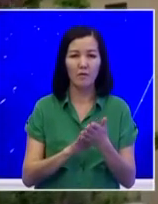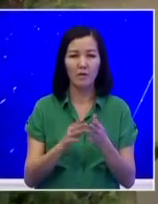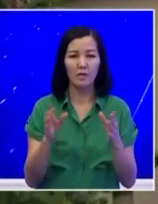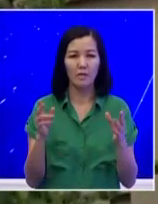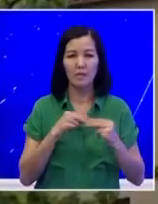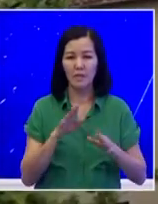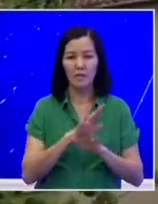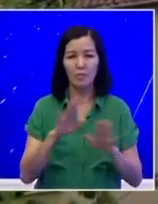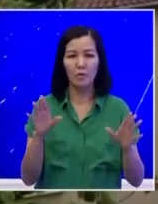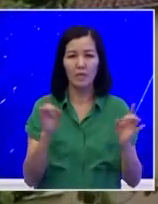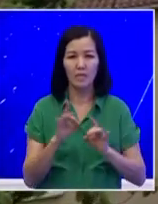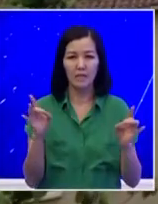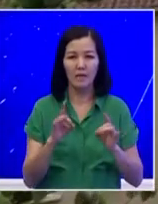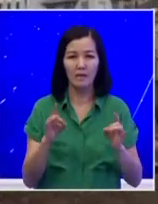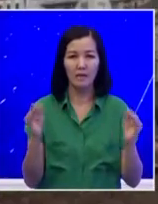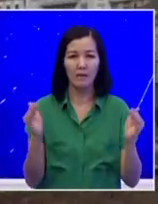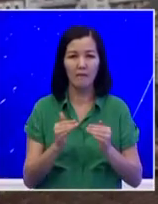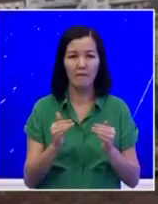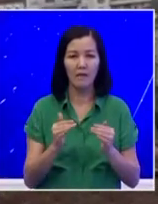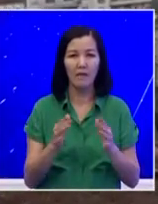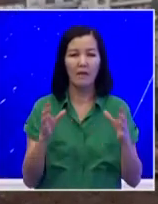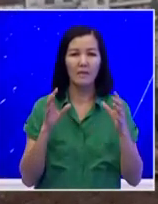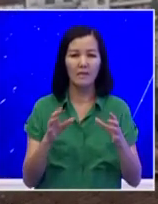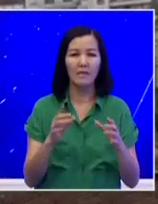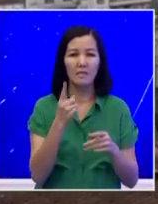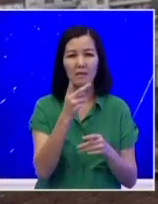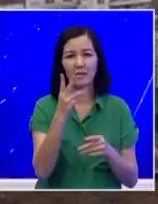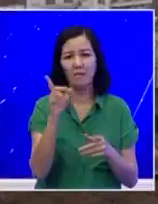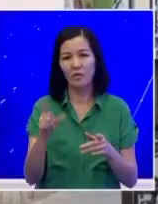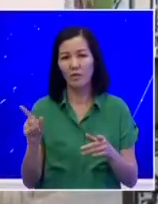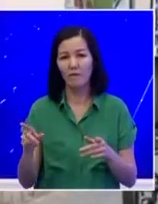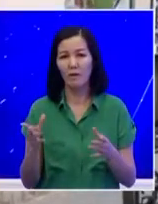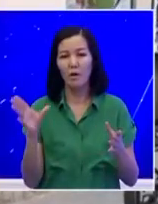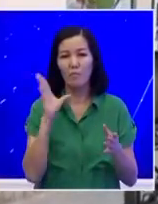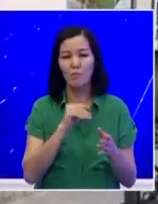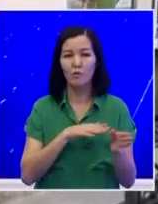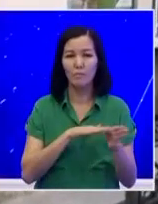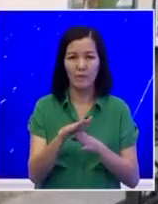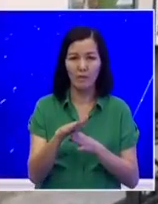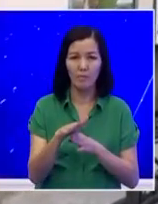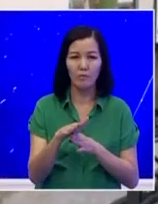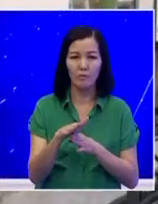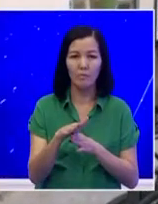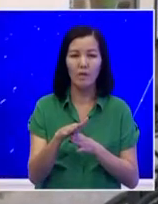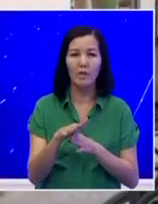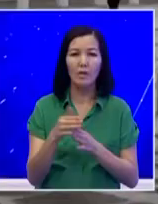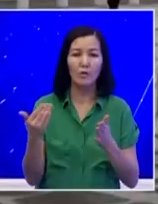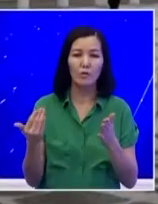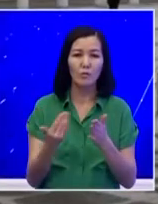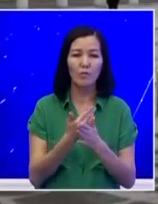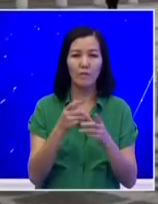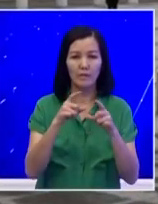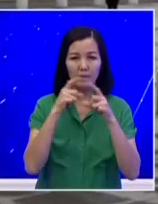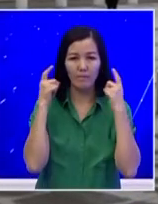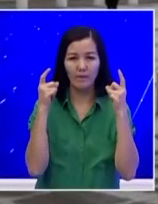кафе. В общественном транспорте лишь единичные пассажиры. Скоро он может стать переполненным, но с одним отличием. Ношение